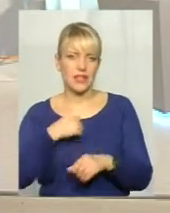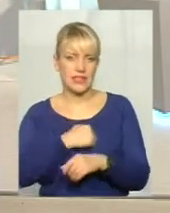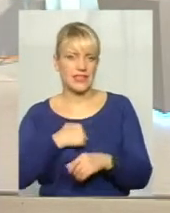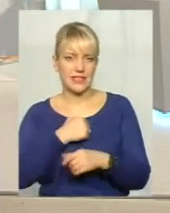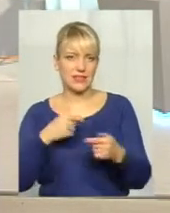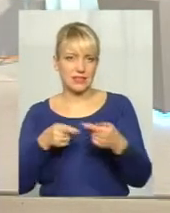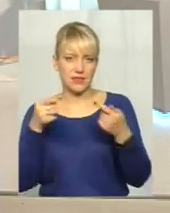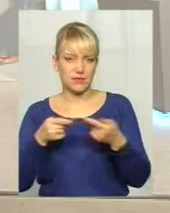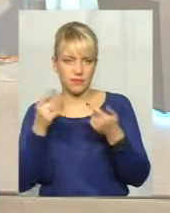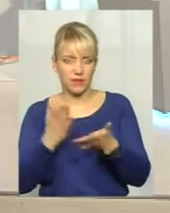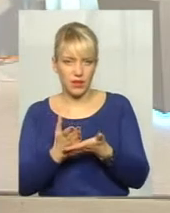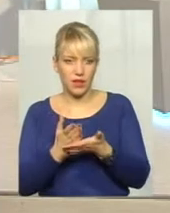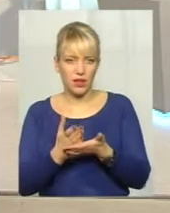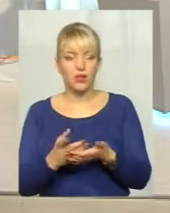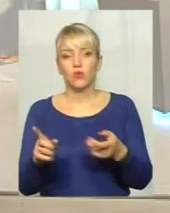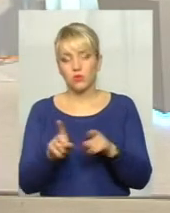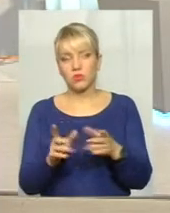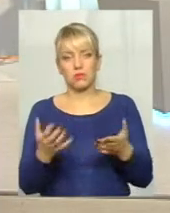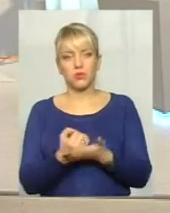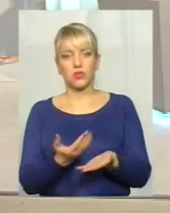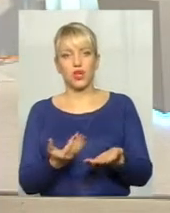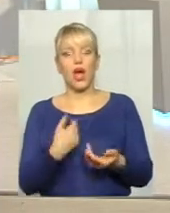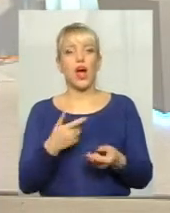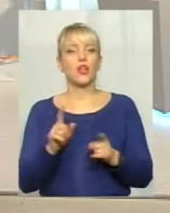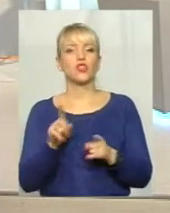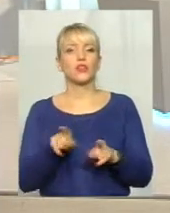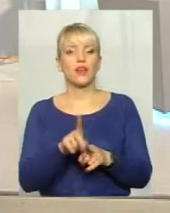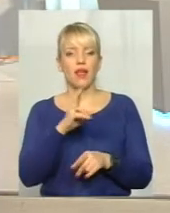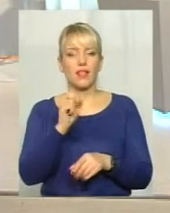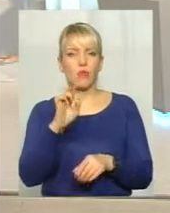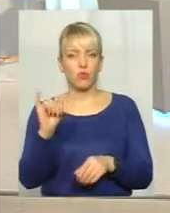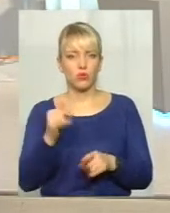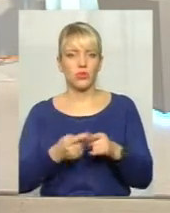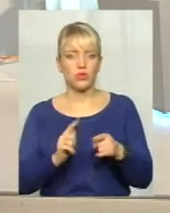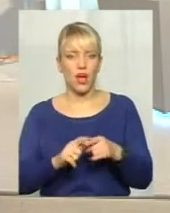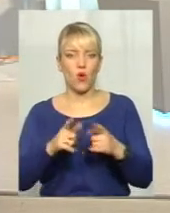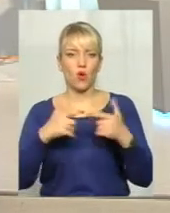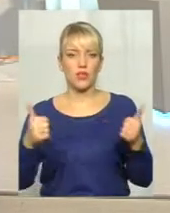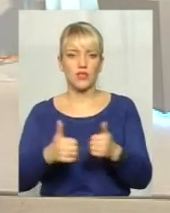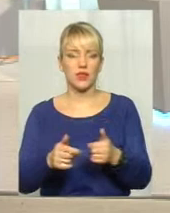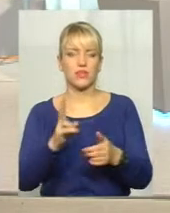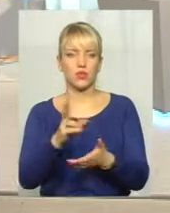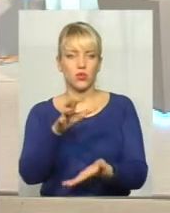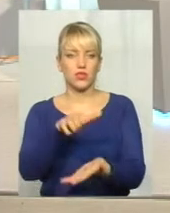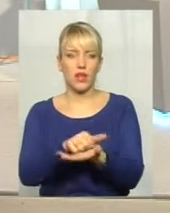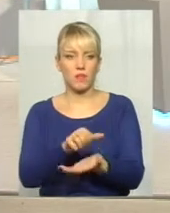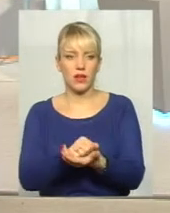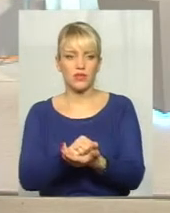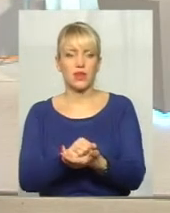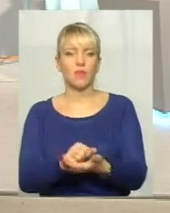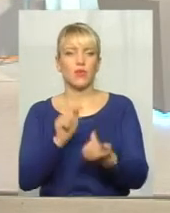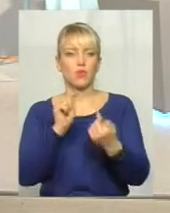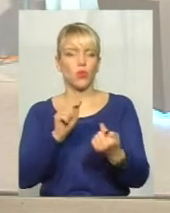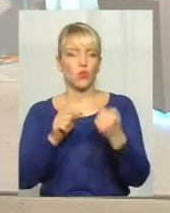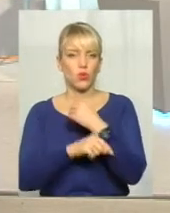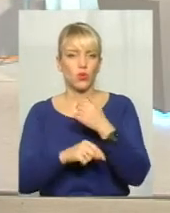так, цікава ситуація, щось, та. Щось так. А тепер давайте подумаємо, що таке НАБУ. Це організація, яка займається виявленням топ-корупції. Тобто це